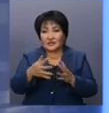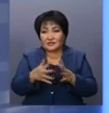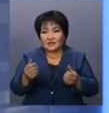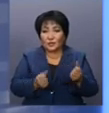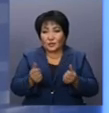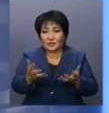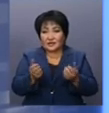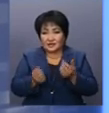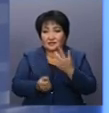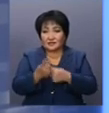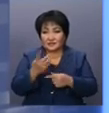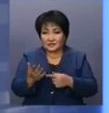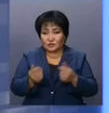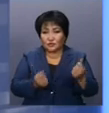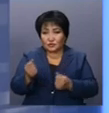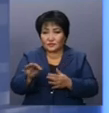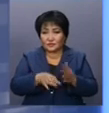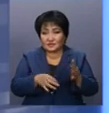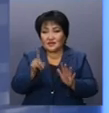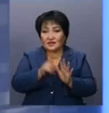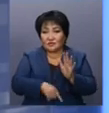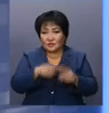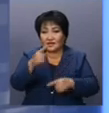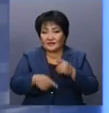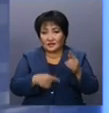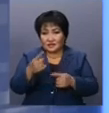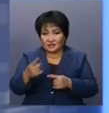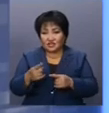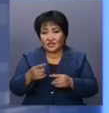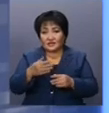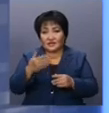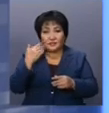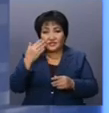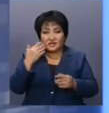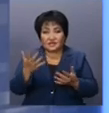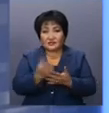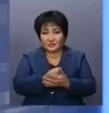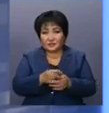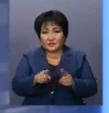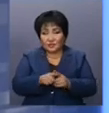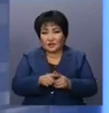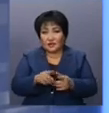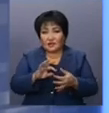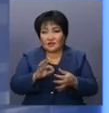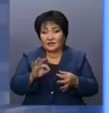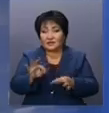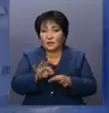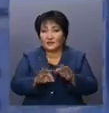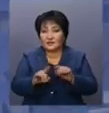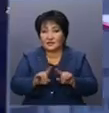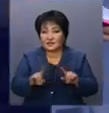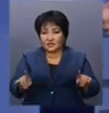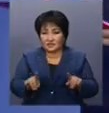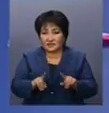екен. Жүргізушілер қос бірдей квота арқылы жеңілдіктерге ие болуда. Жобаның ерекшелігін әріптесім Өмір Әнуарбек тізбектеп